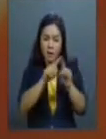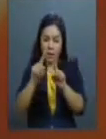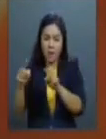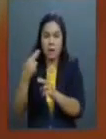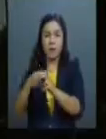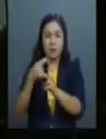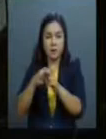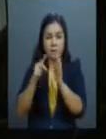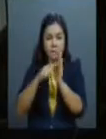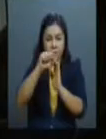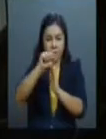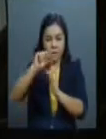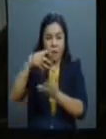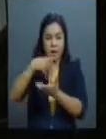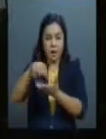ค่ะ